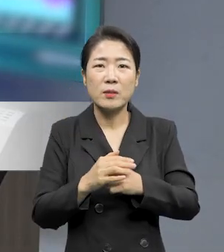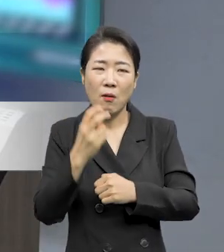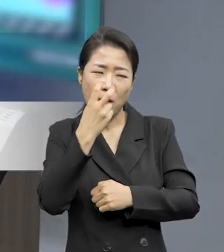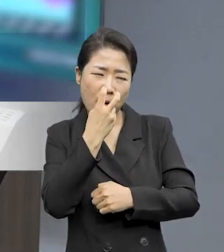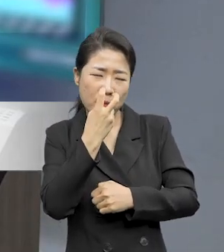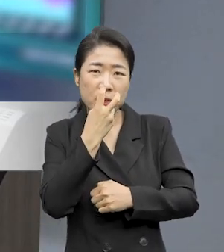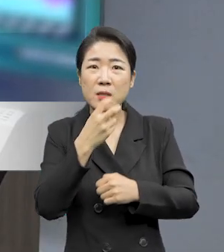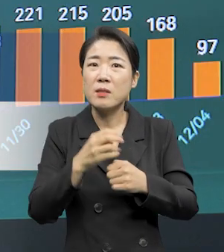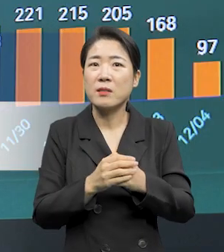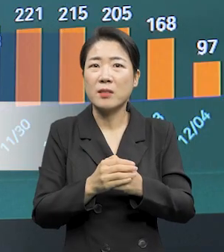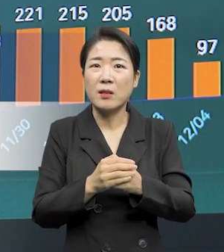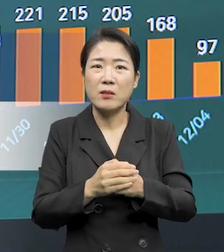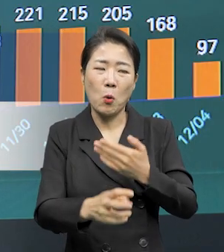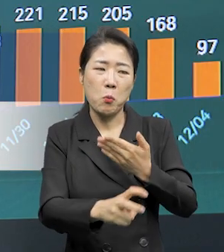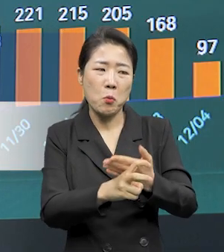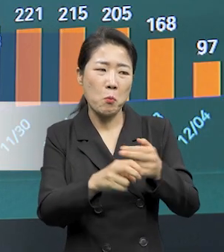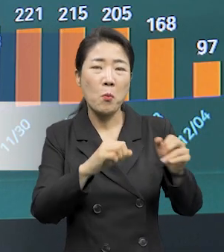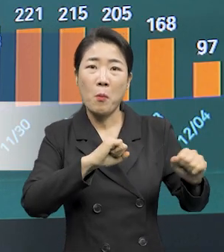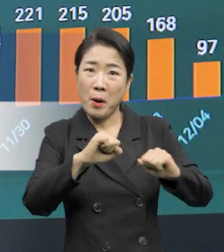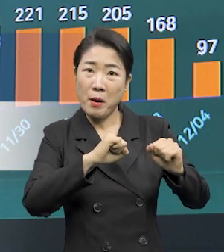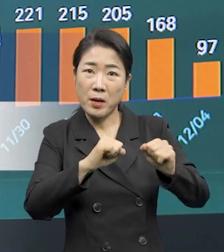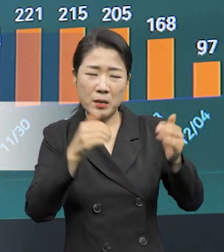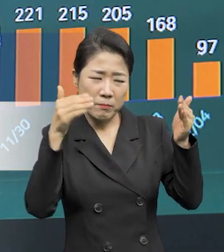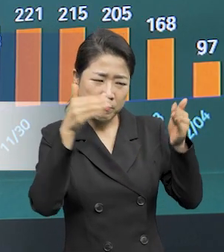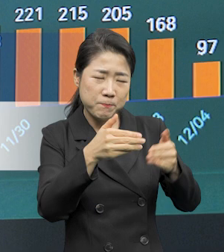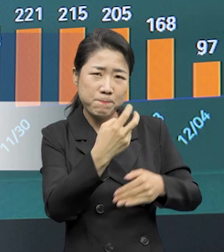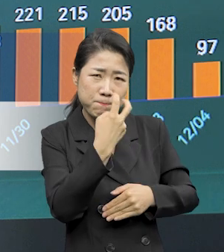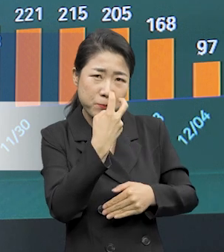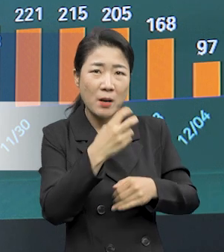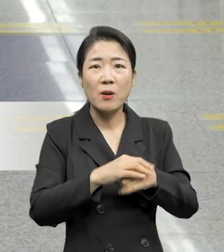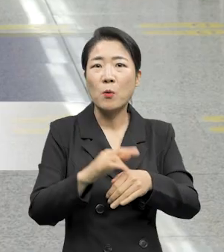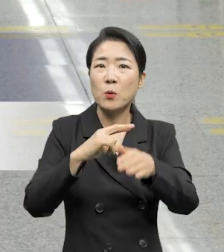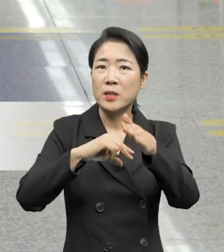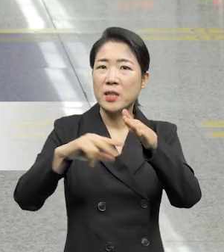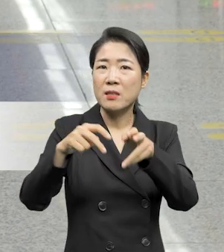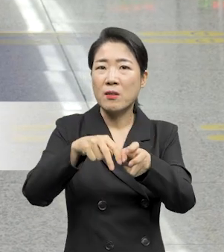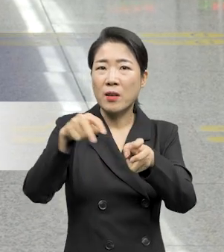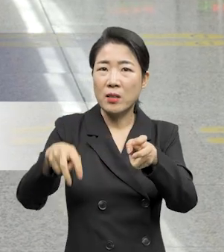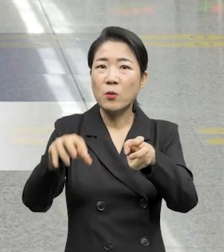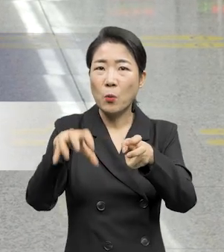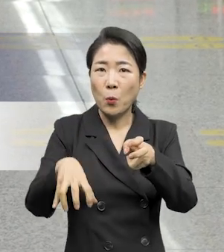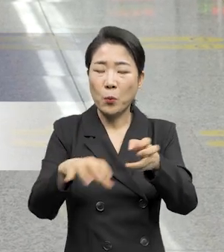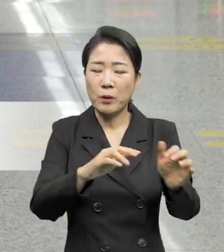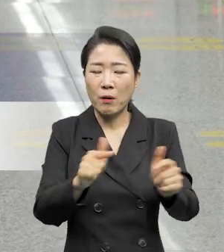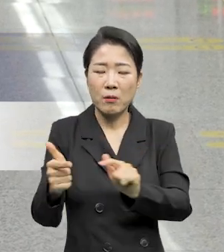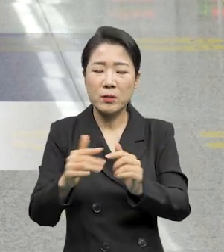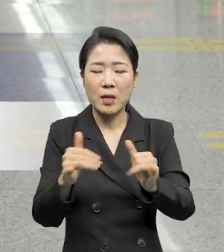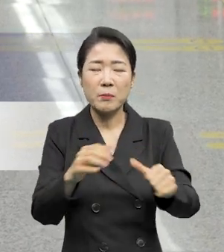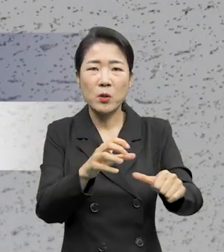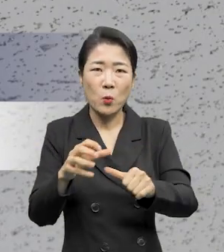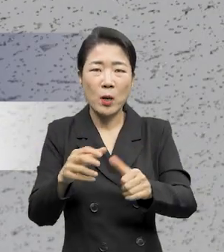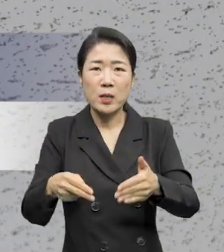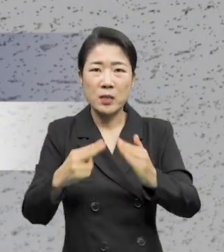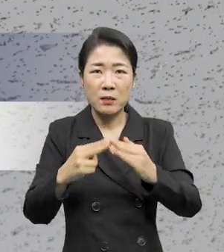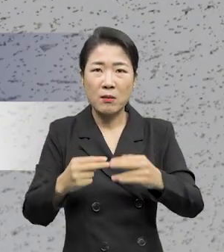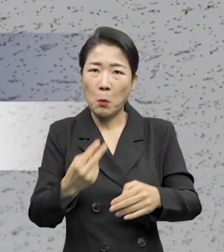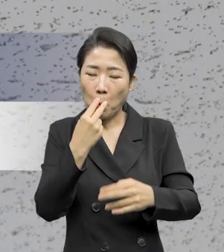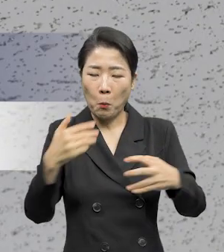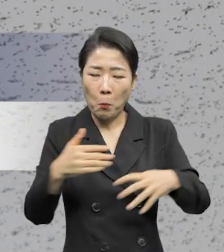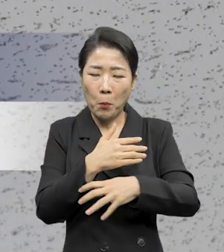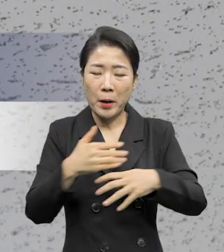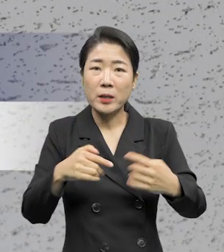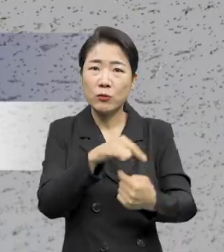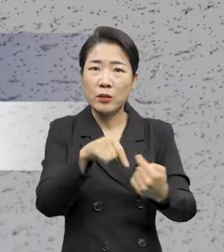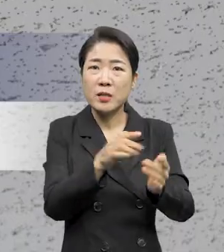감시 시스템을 활용해 불법 배출 행위를 집중 감시하고 지하철 역사 등 다중이용시설은 환기시설